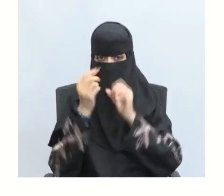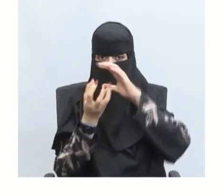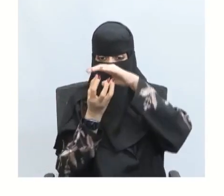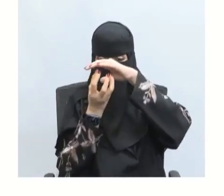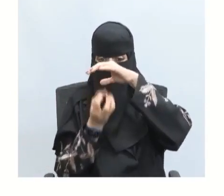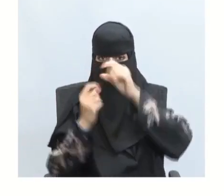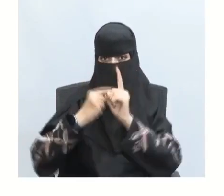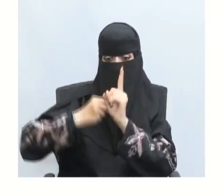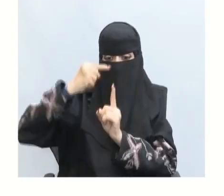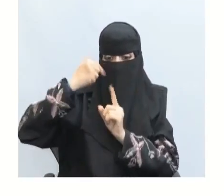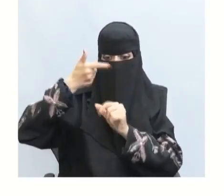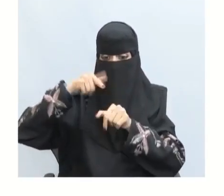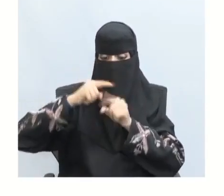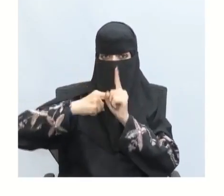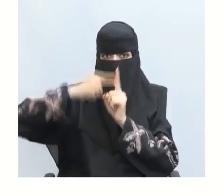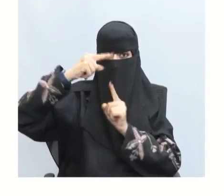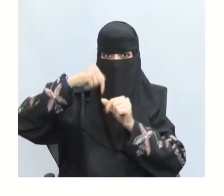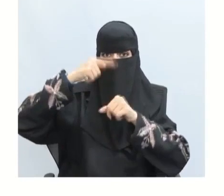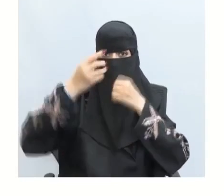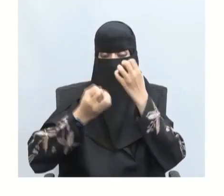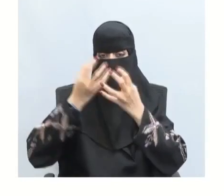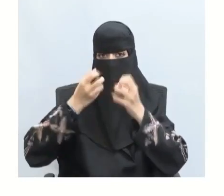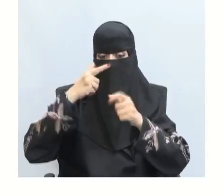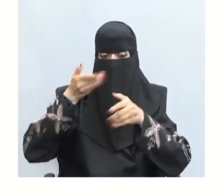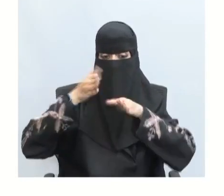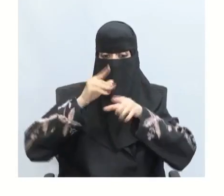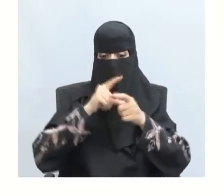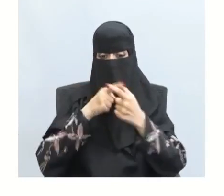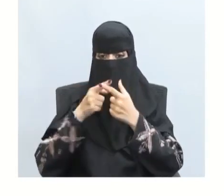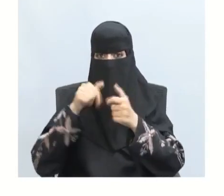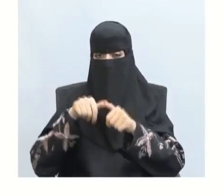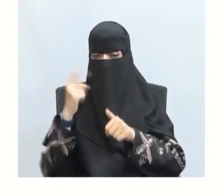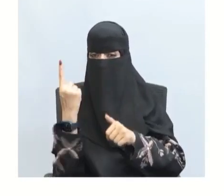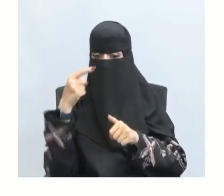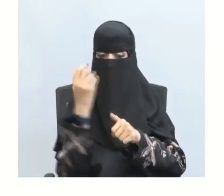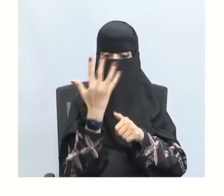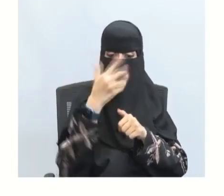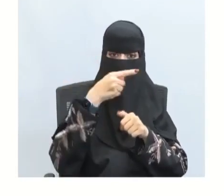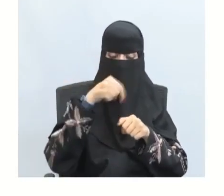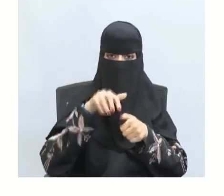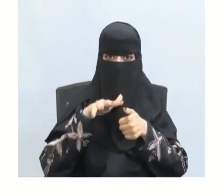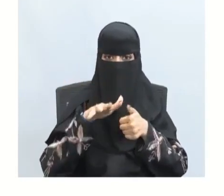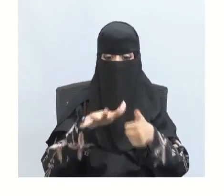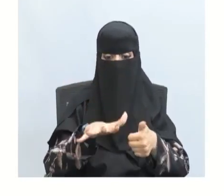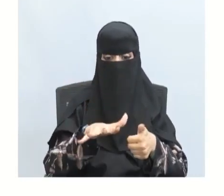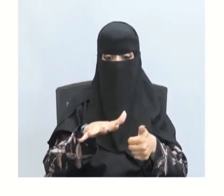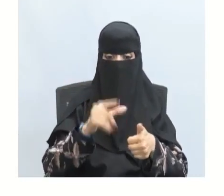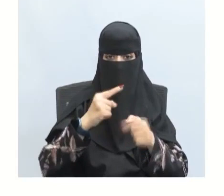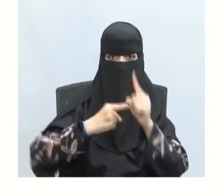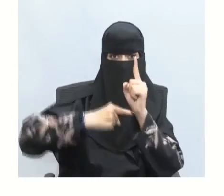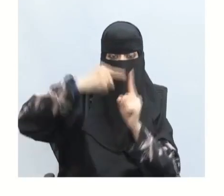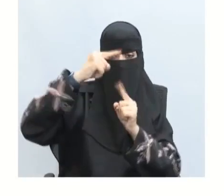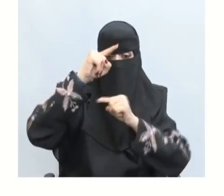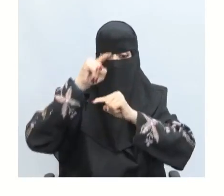بالارتفاع وعند ارتفاع درجه الحراره ما بين 10 الى 15 مليون